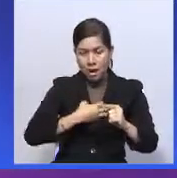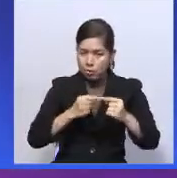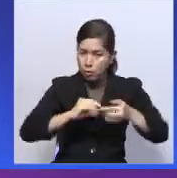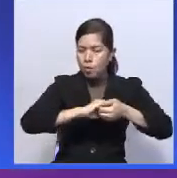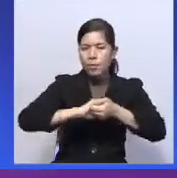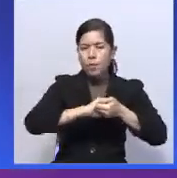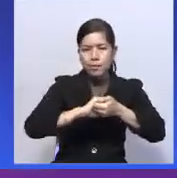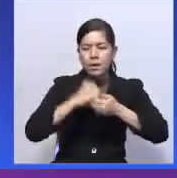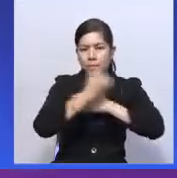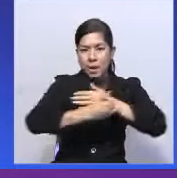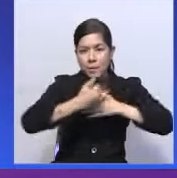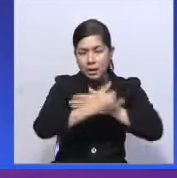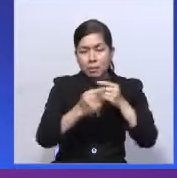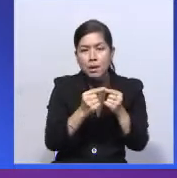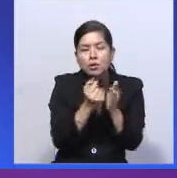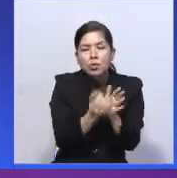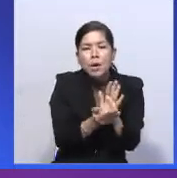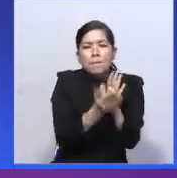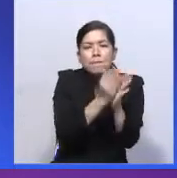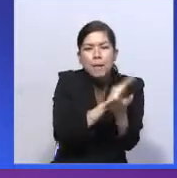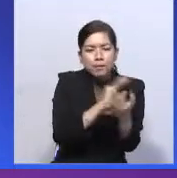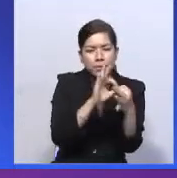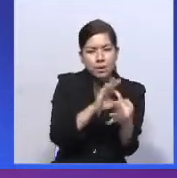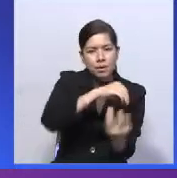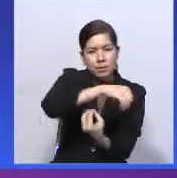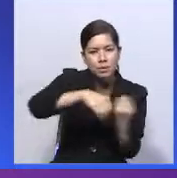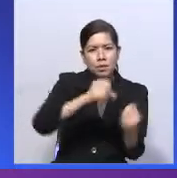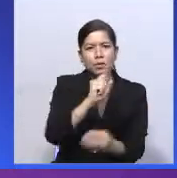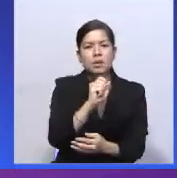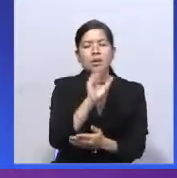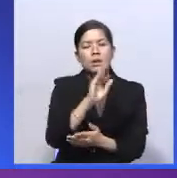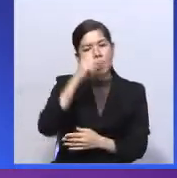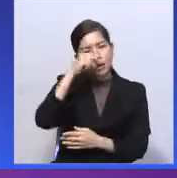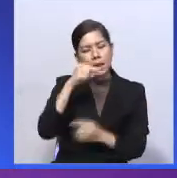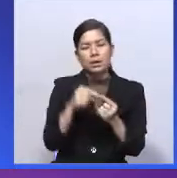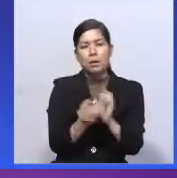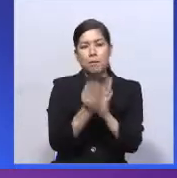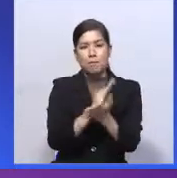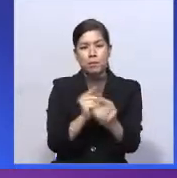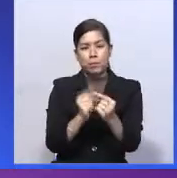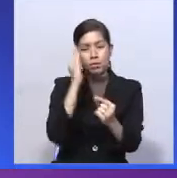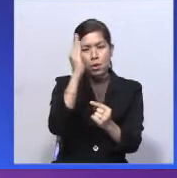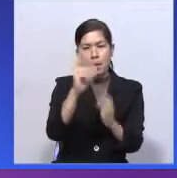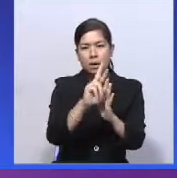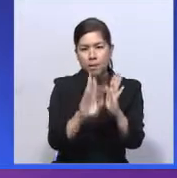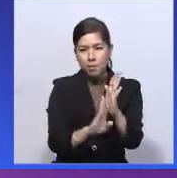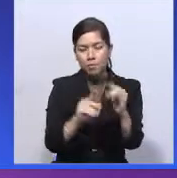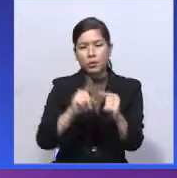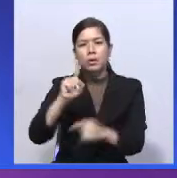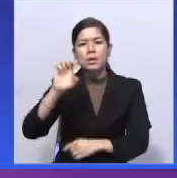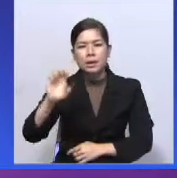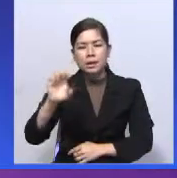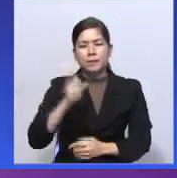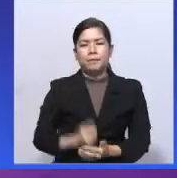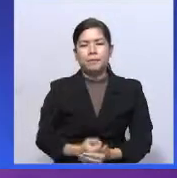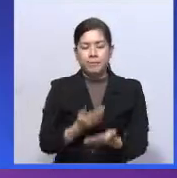ทศมาเปลี่ยนโฉมเศรษฐกิจของเรานั้นเข้าสู่ดิจิทัลให้ได้ฉะนั้นโครงการลงทุนในดิจิทัลอินฟ